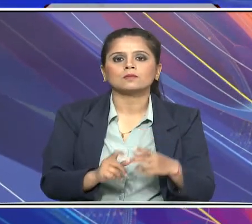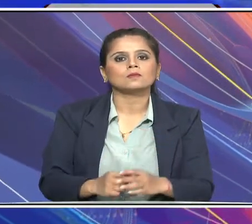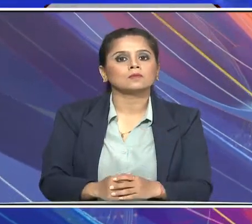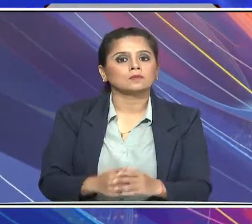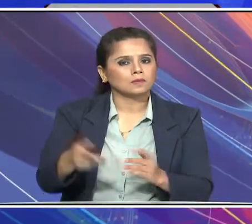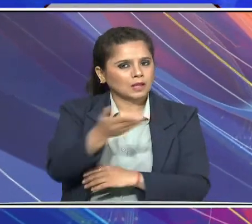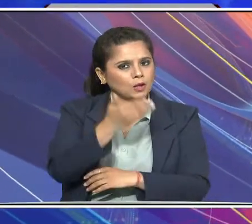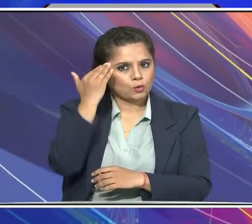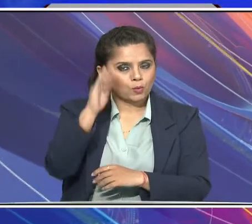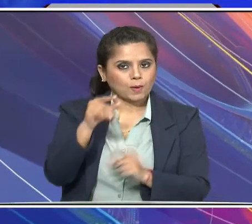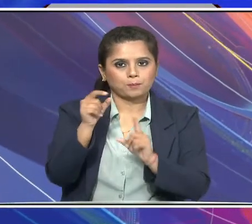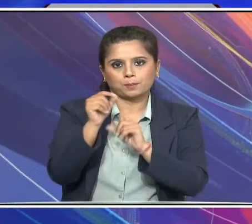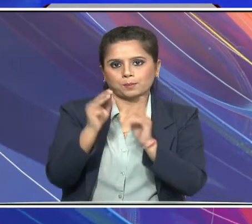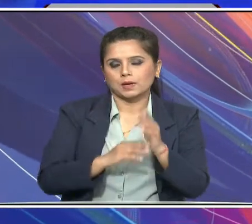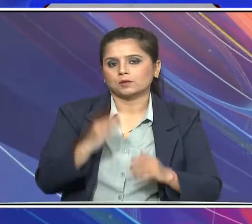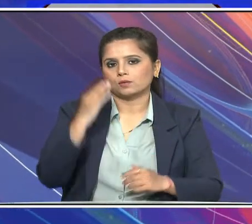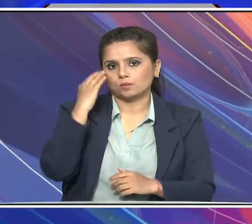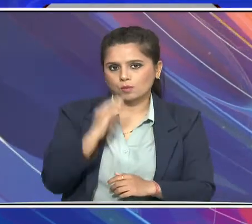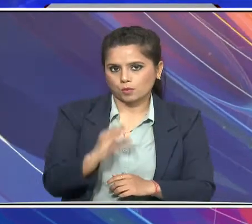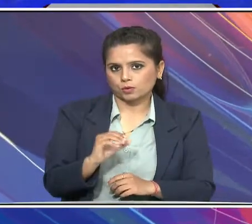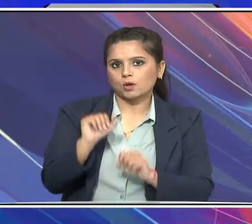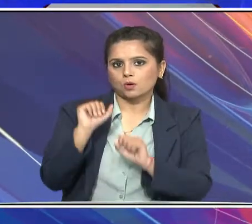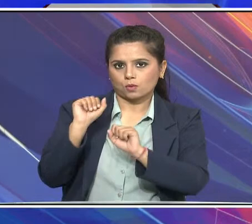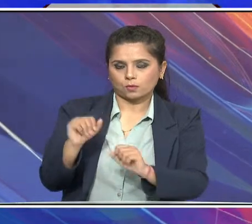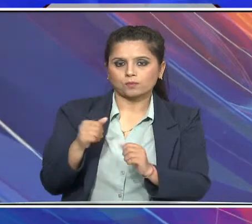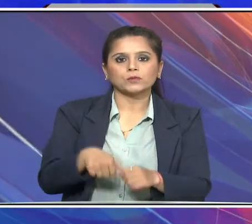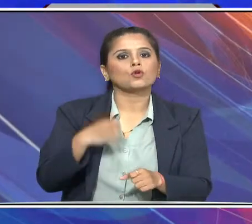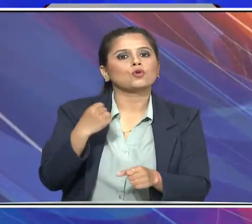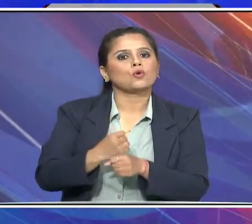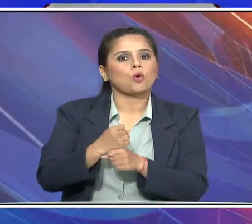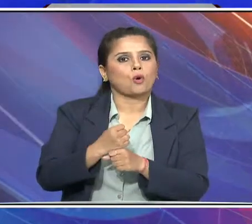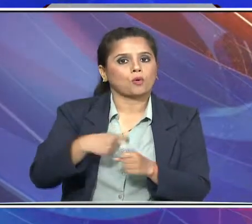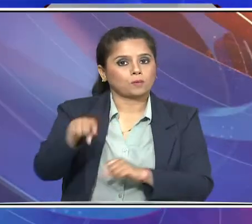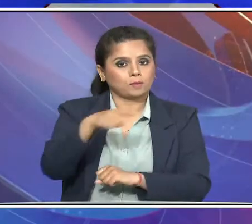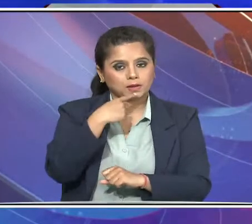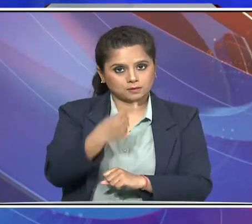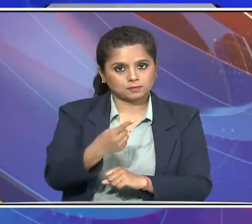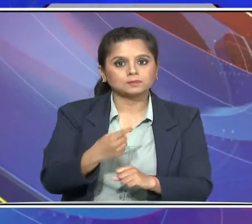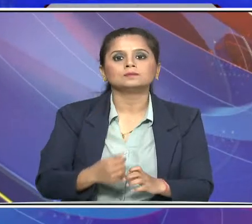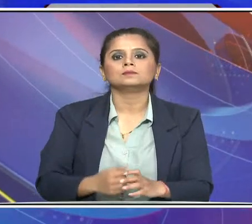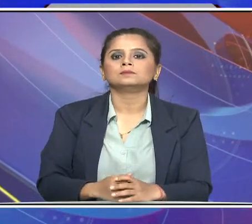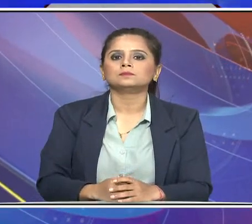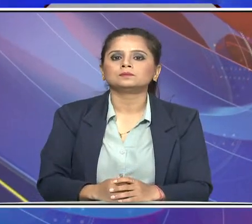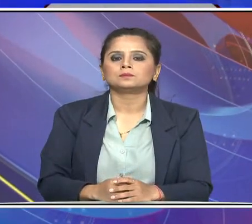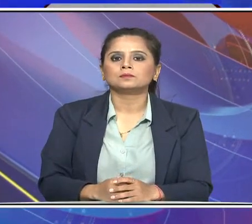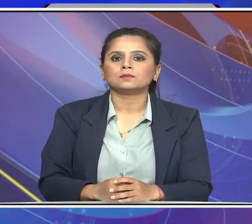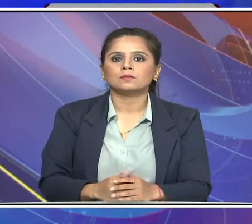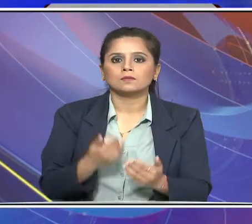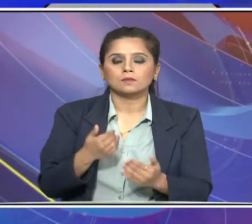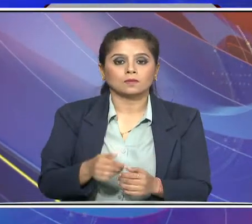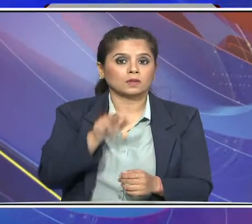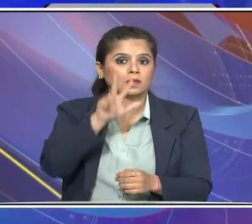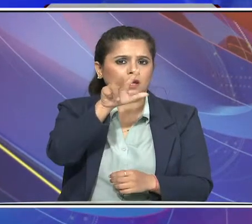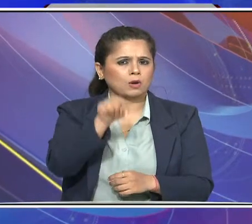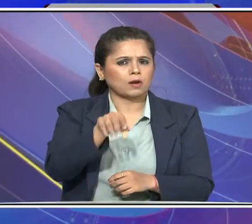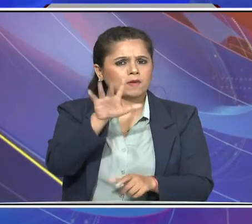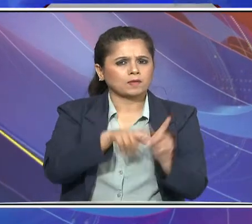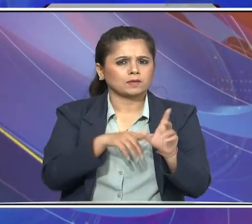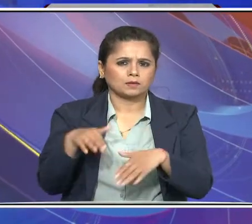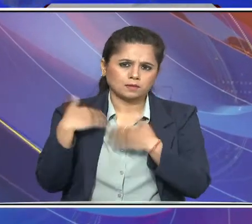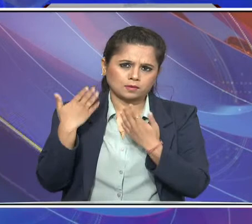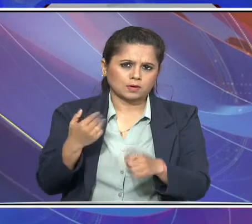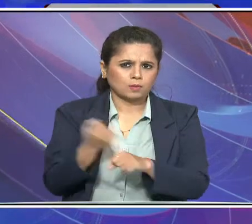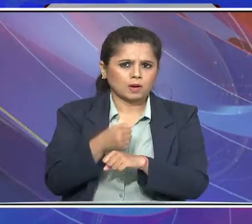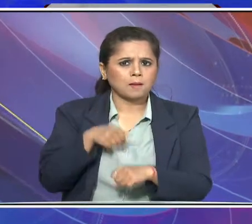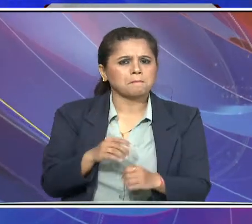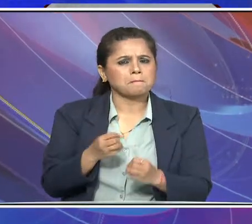आगे यू नो प्राइम मिनिस्टर मोदी गवर्नमेंट इन डी लास्ट एयर आज